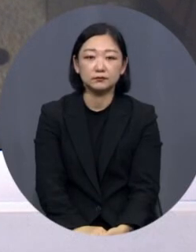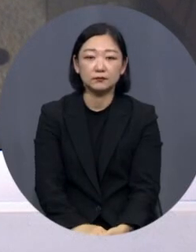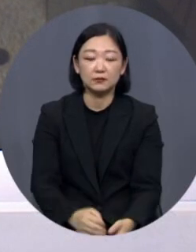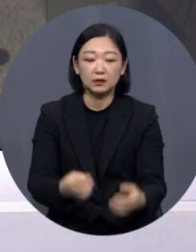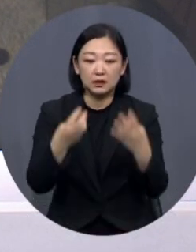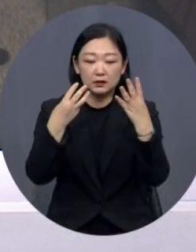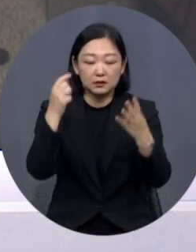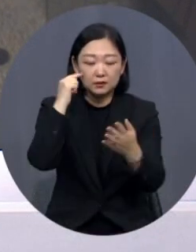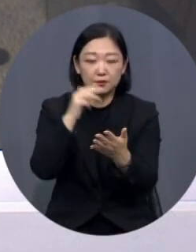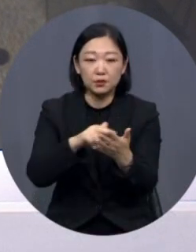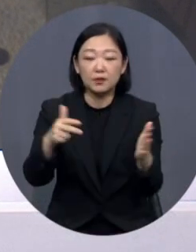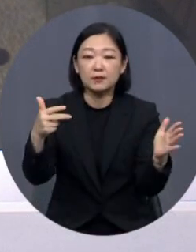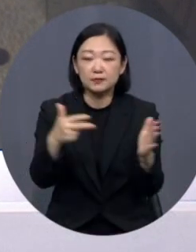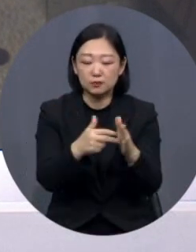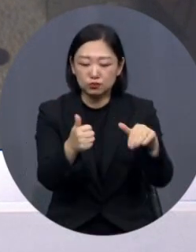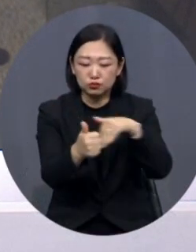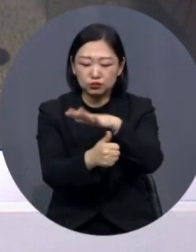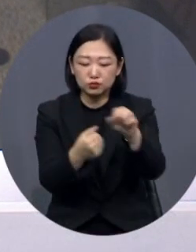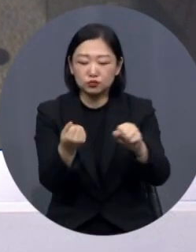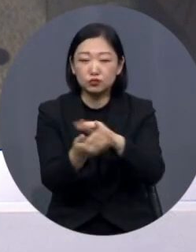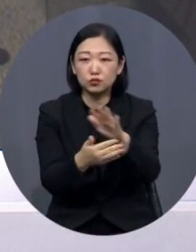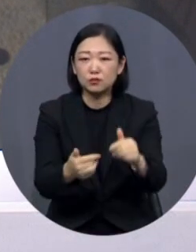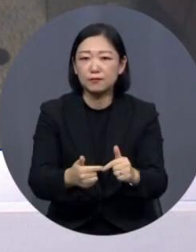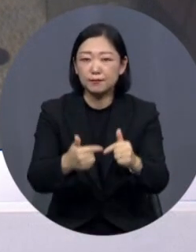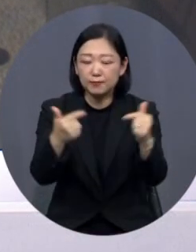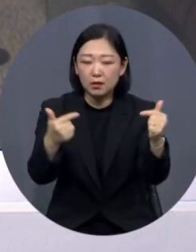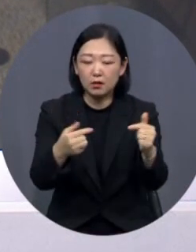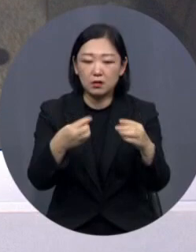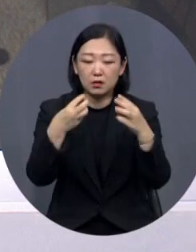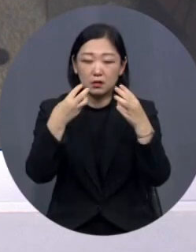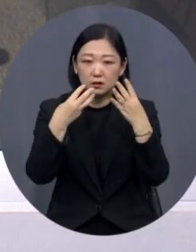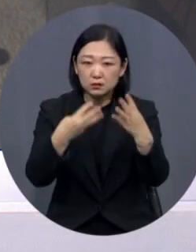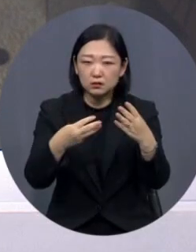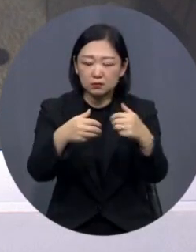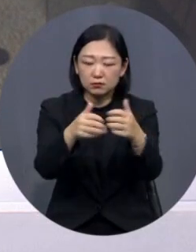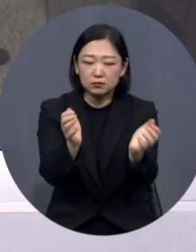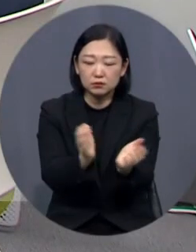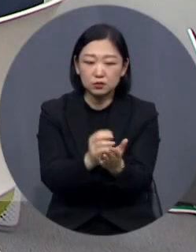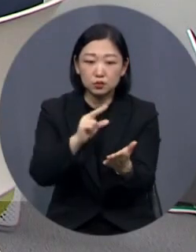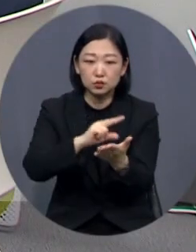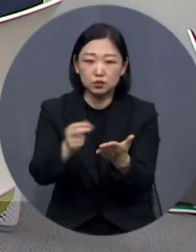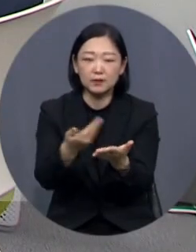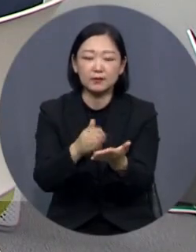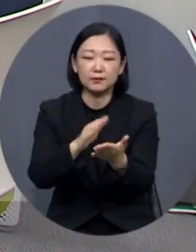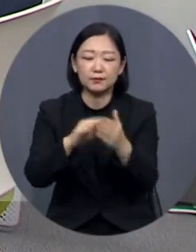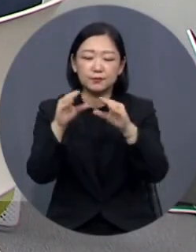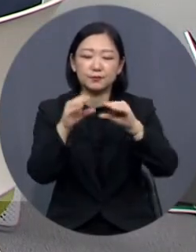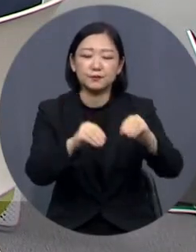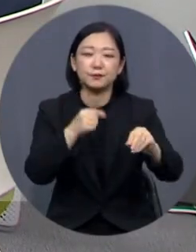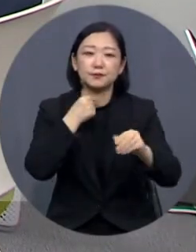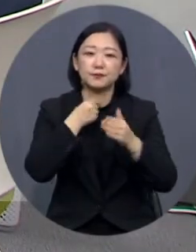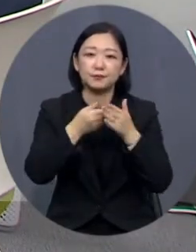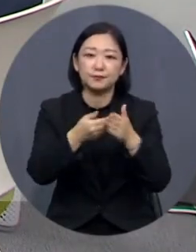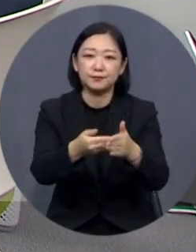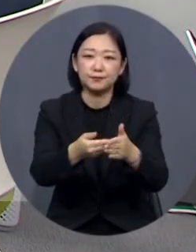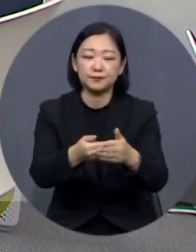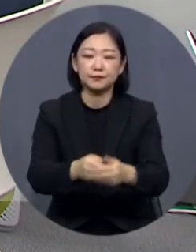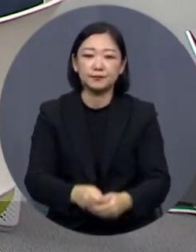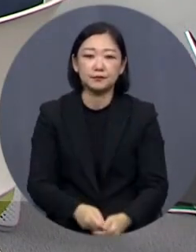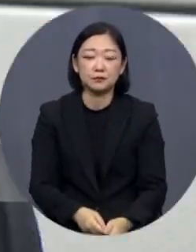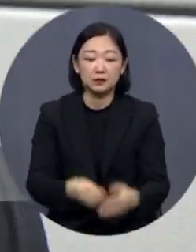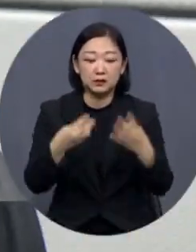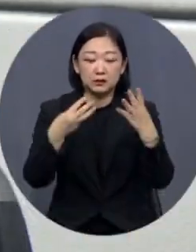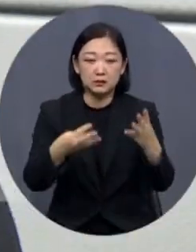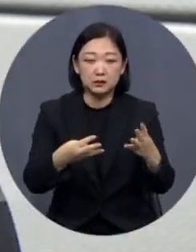제주 43 평화 재단을 둘러싼 논란이 커지면서 43 단체들이 조례 개정 중단을 요구하고 나섰습니다 제주